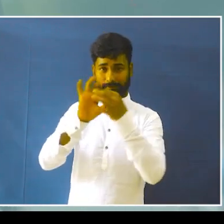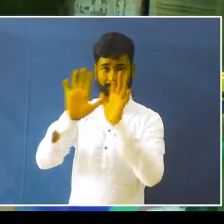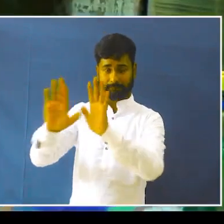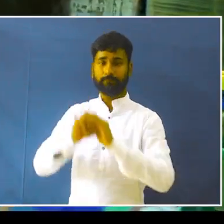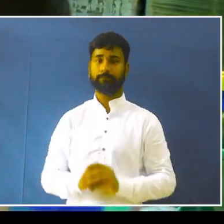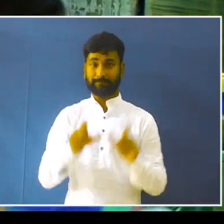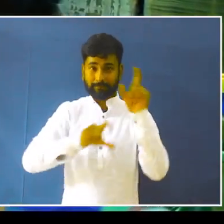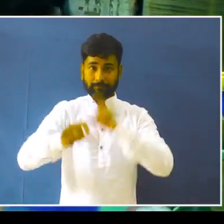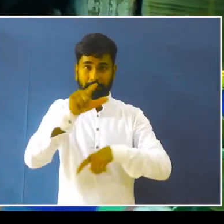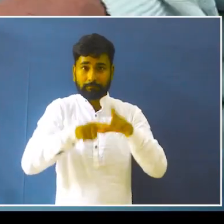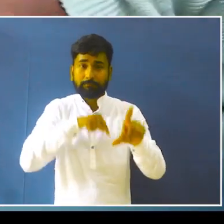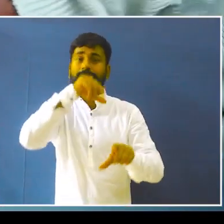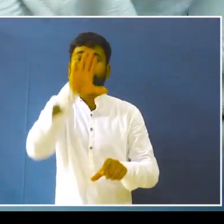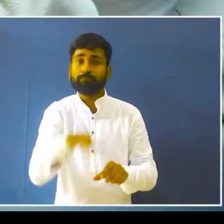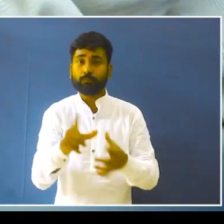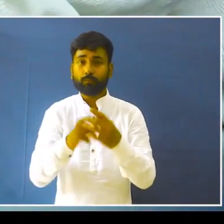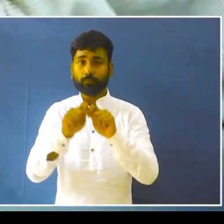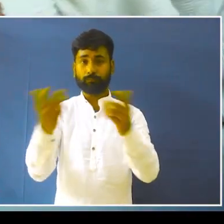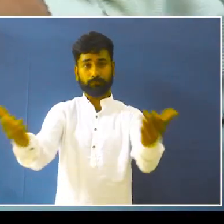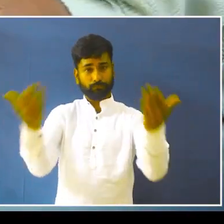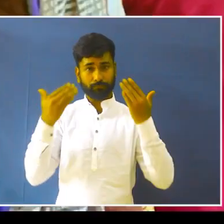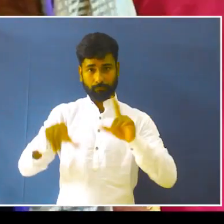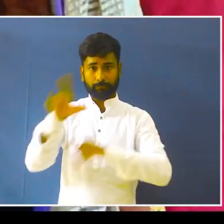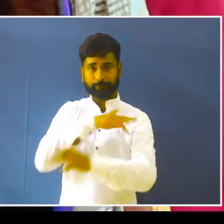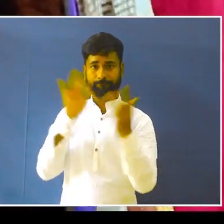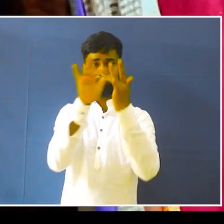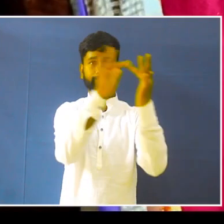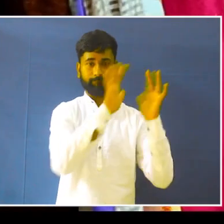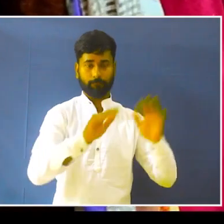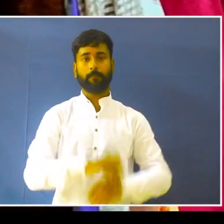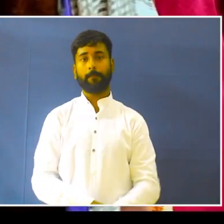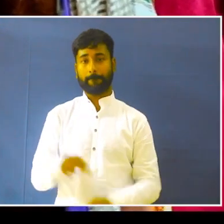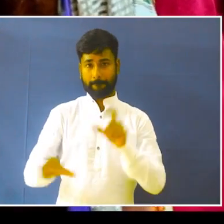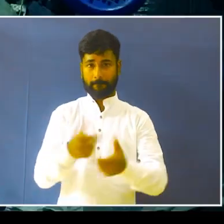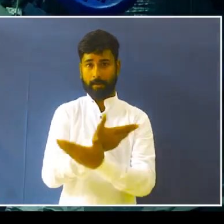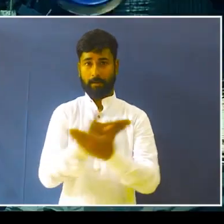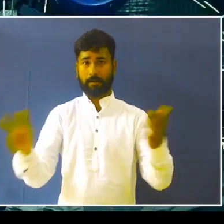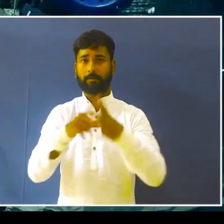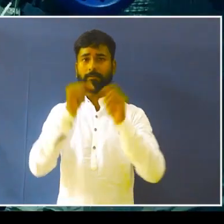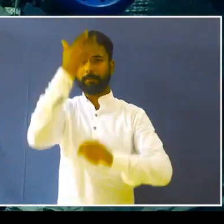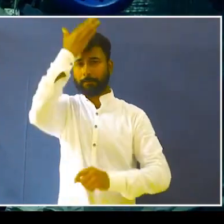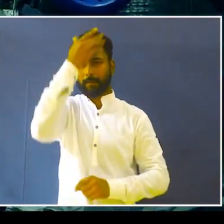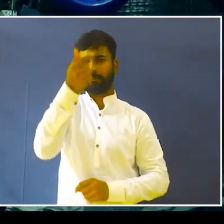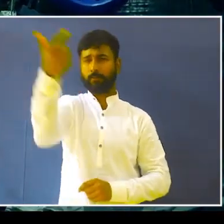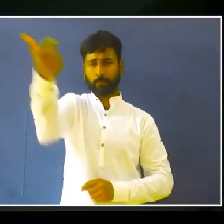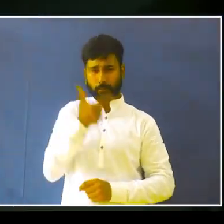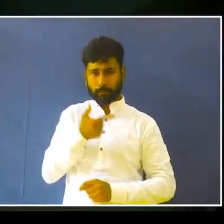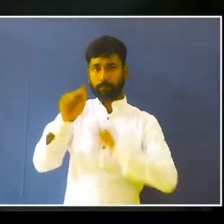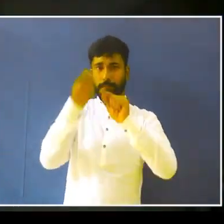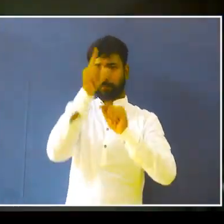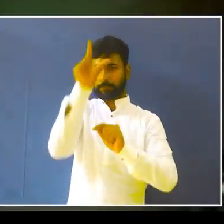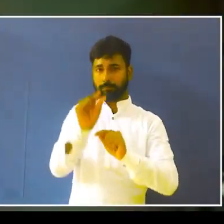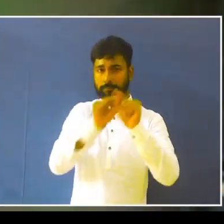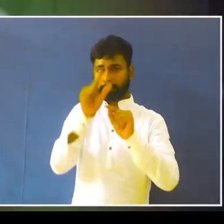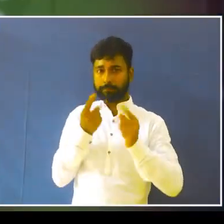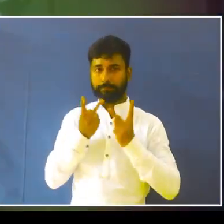हुए जो अपना उद्यम स्थापित करना चाहते थे, उन्हें आसान शर्तों व कम ब्याज दर पर